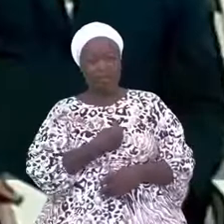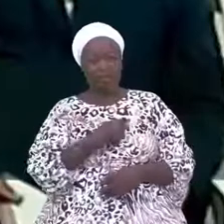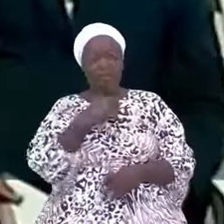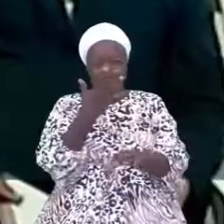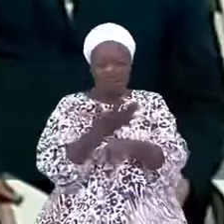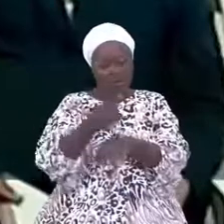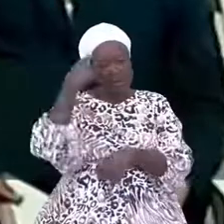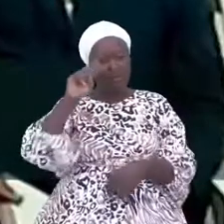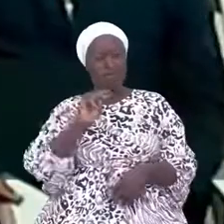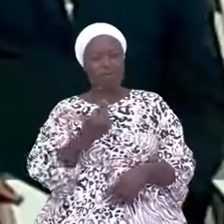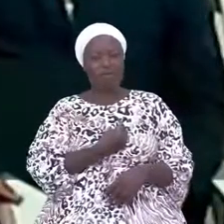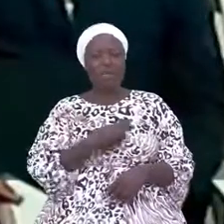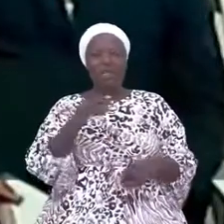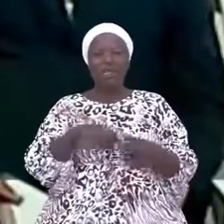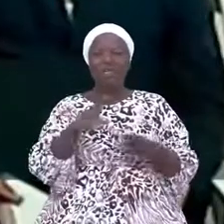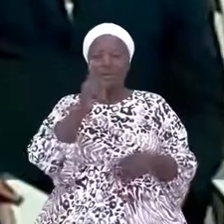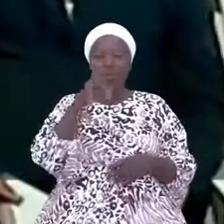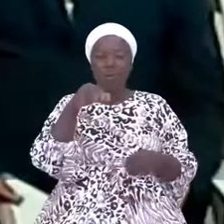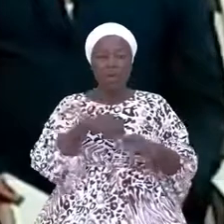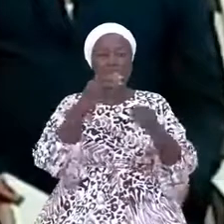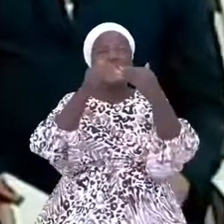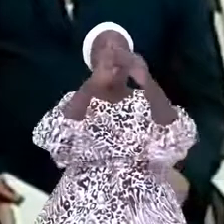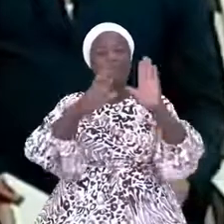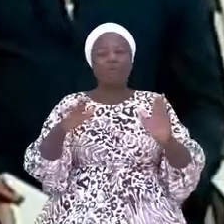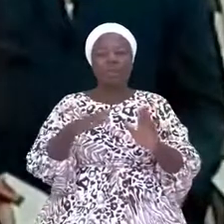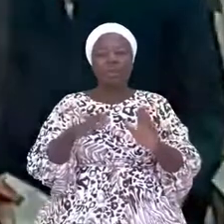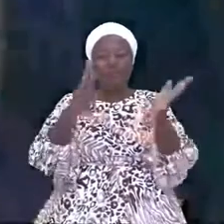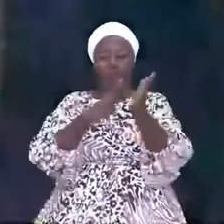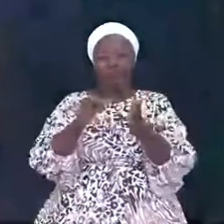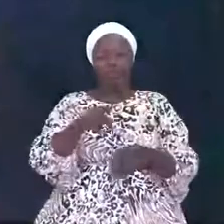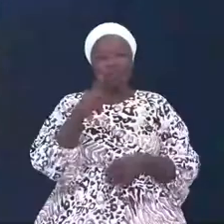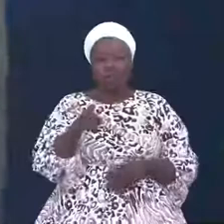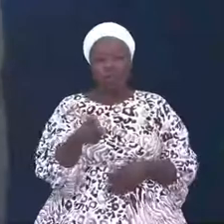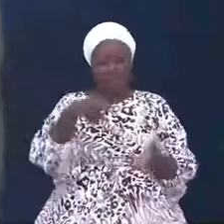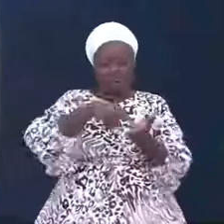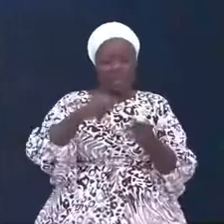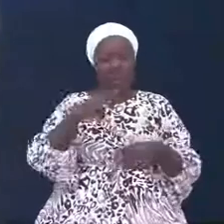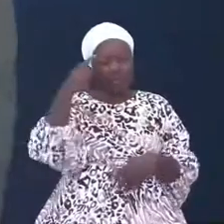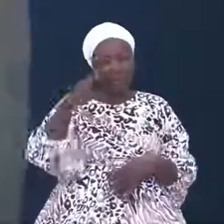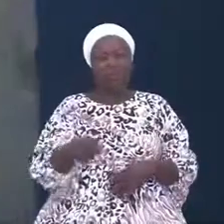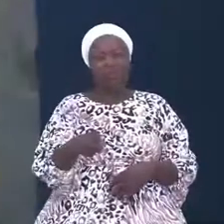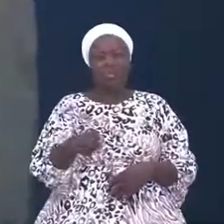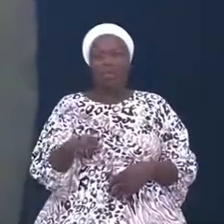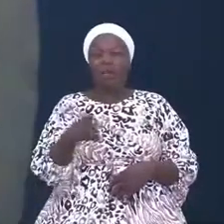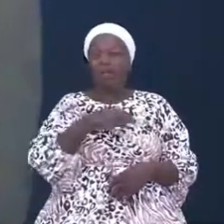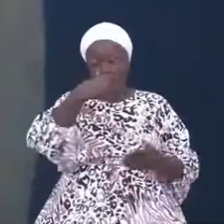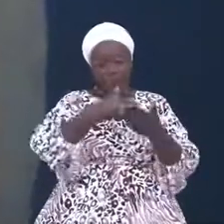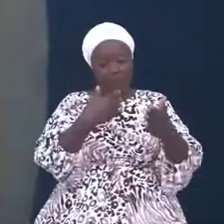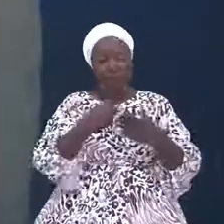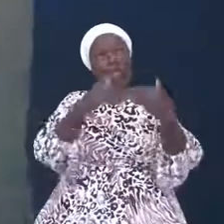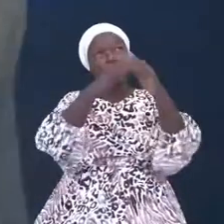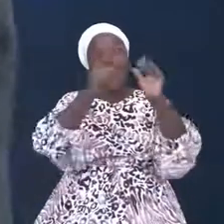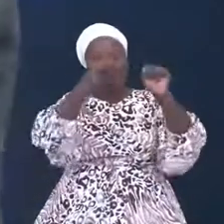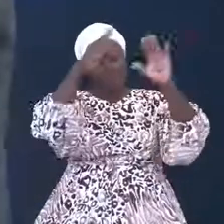miséricorde médiatrice, il plaide pour nous. C'est celui qui est au ciel, qui te